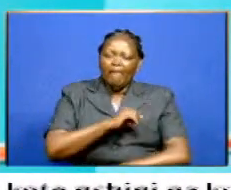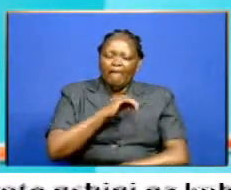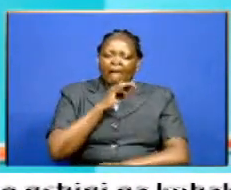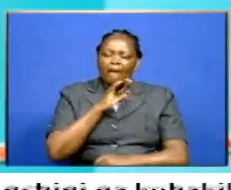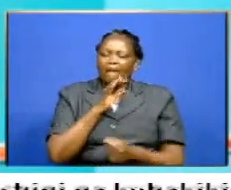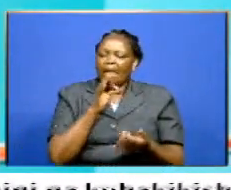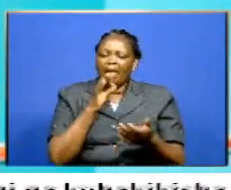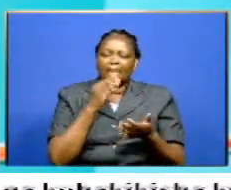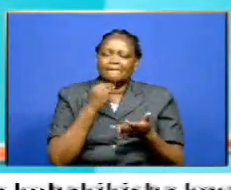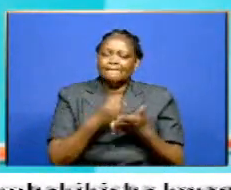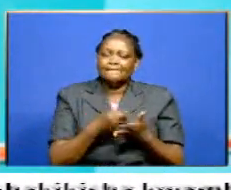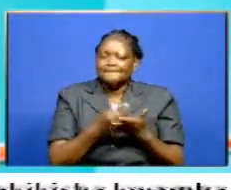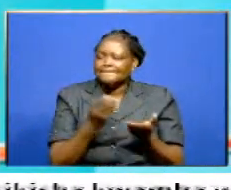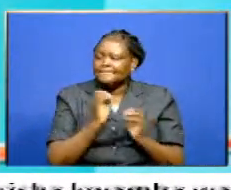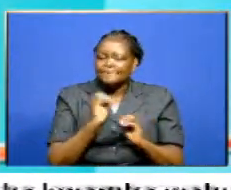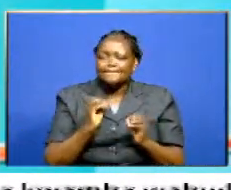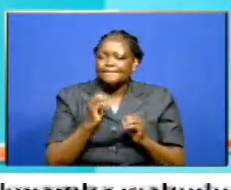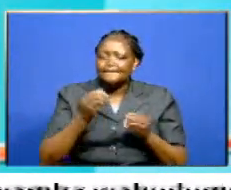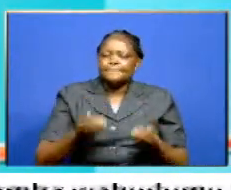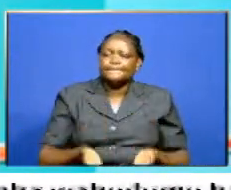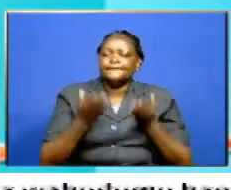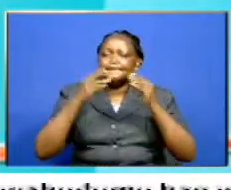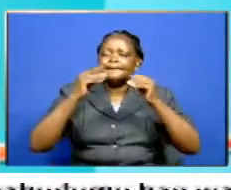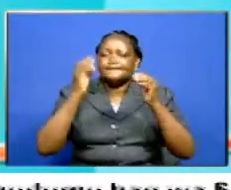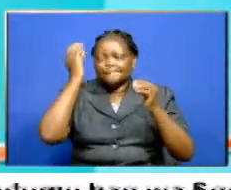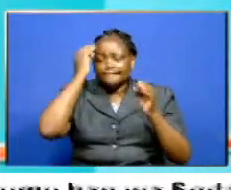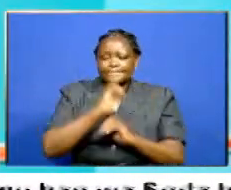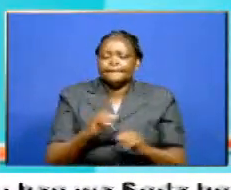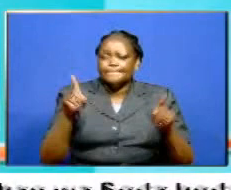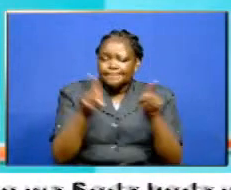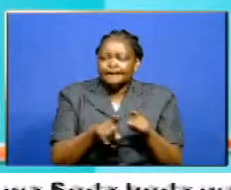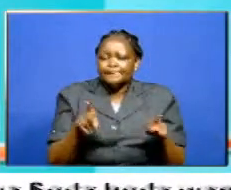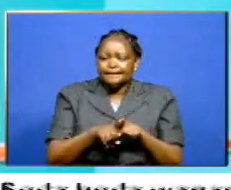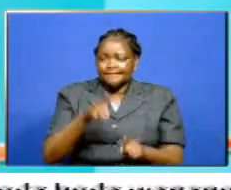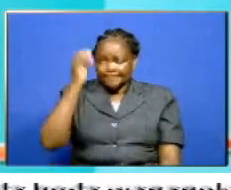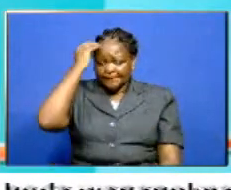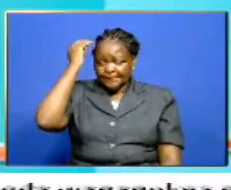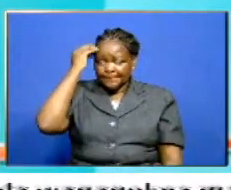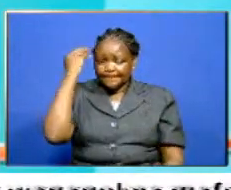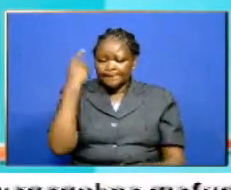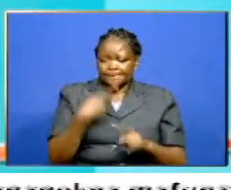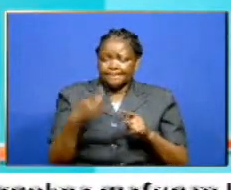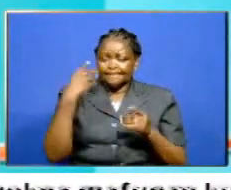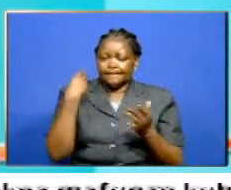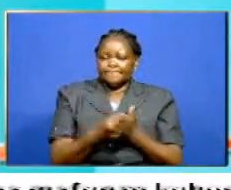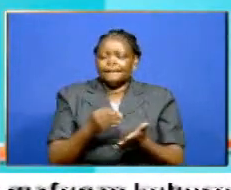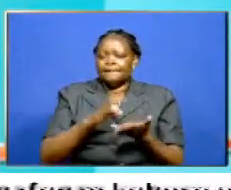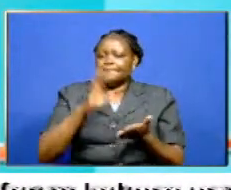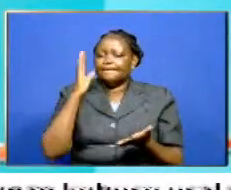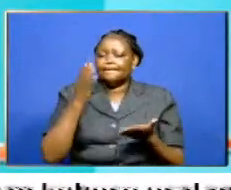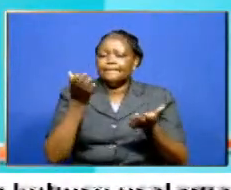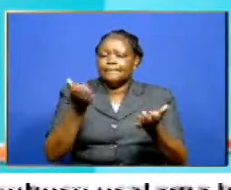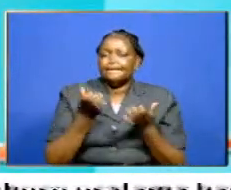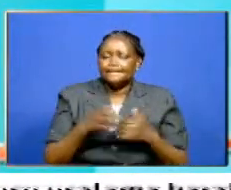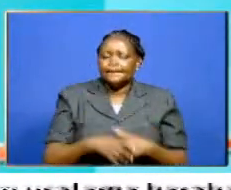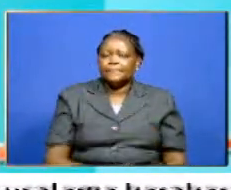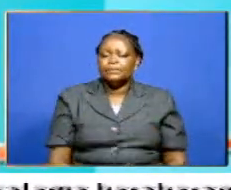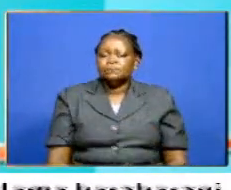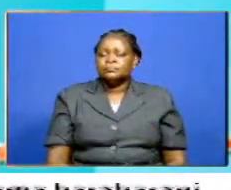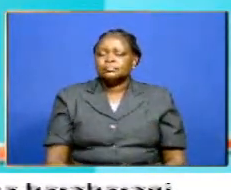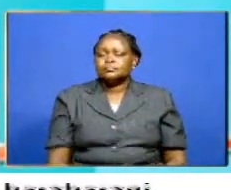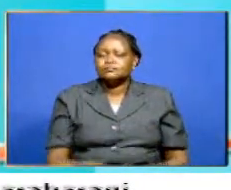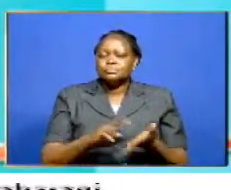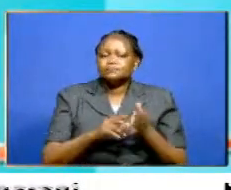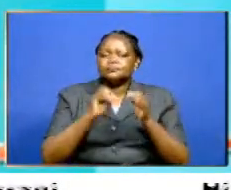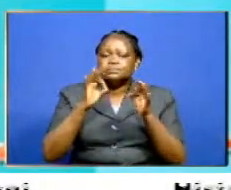of education, ni ile ile education, just that ni fedha mingi ama karo mingi inayotozwa wanafunzi hawa. So